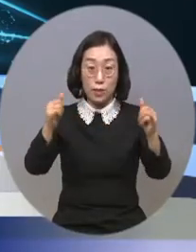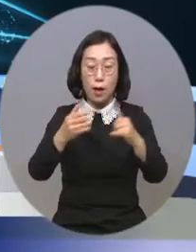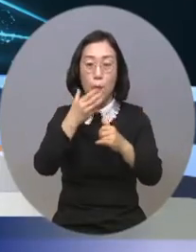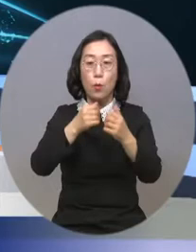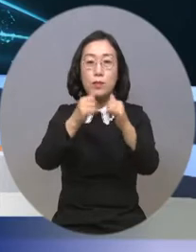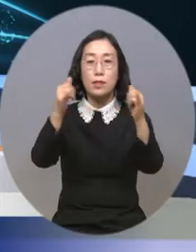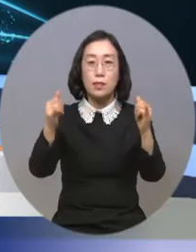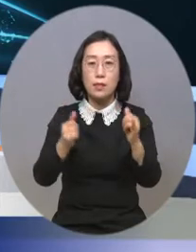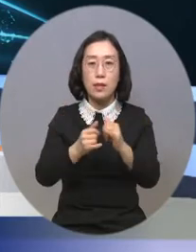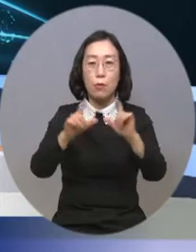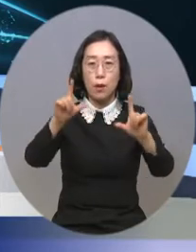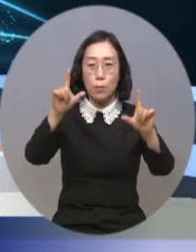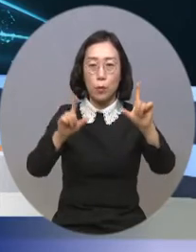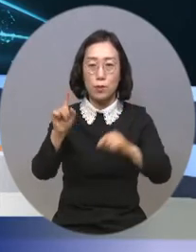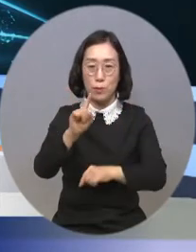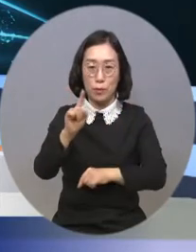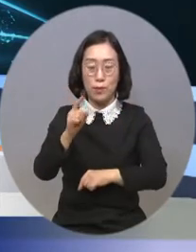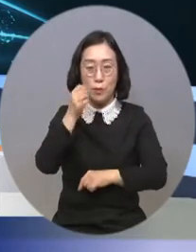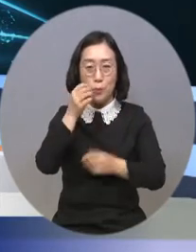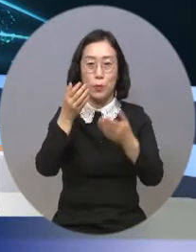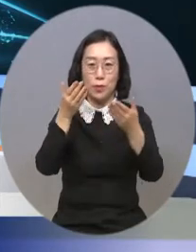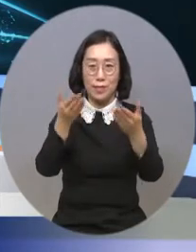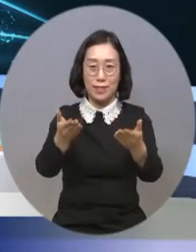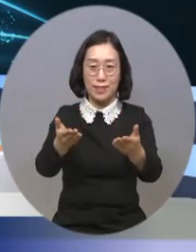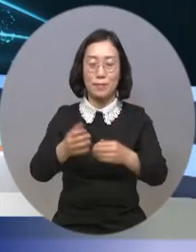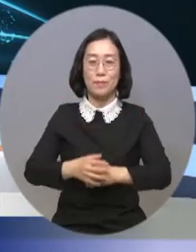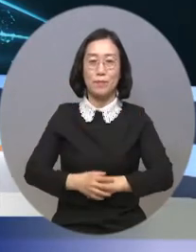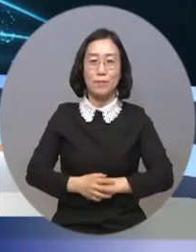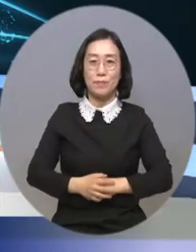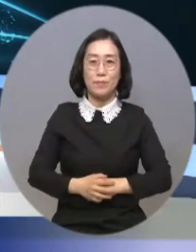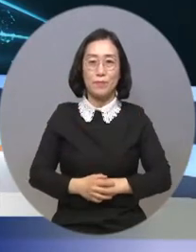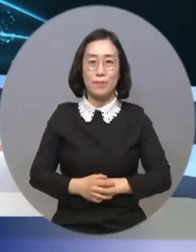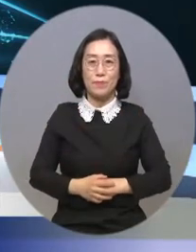모습일까요 정도 리디 자가 자세히 알아봤습니다